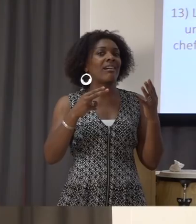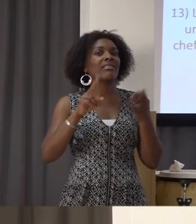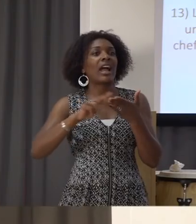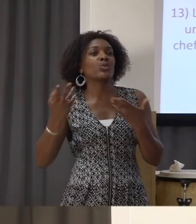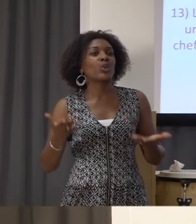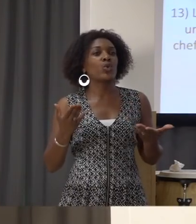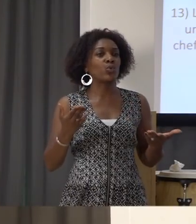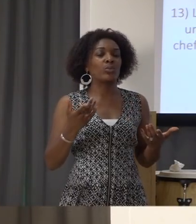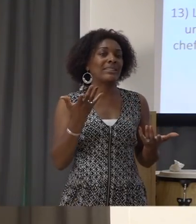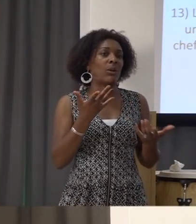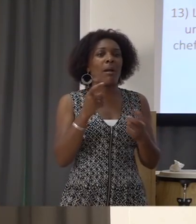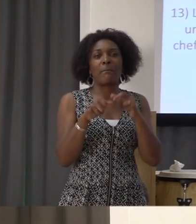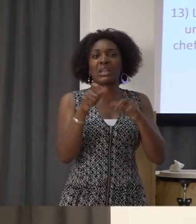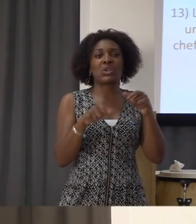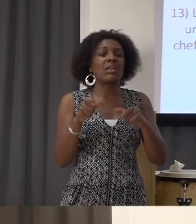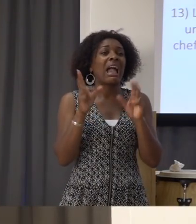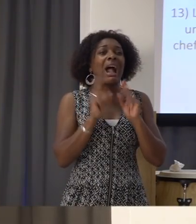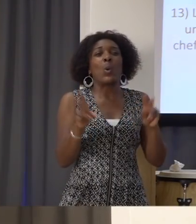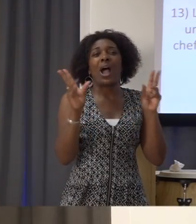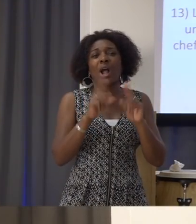des raconteurs.